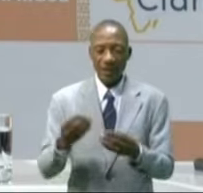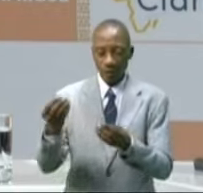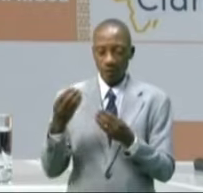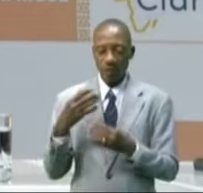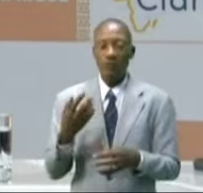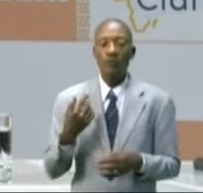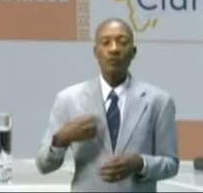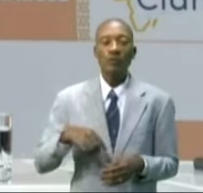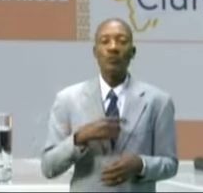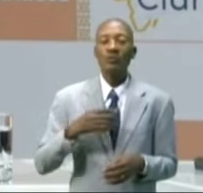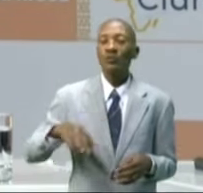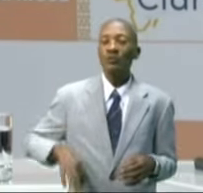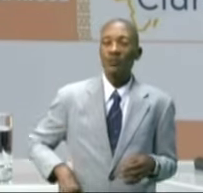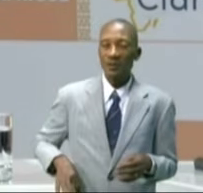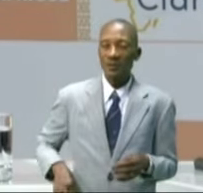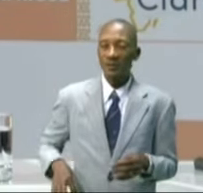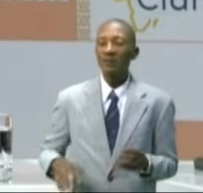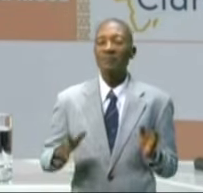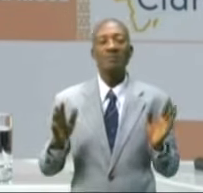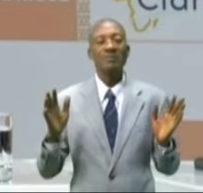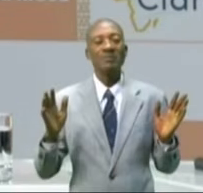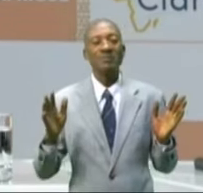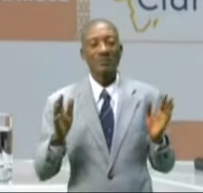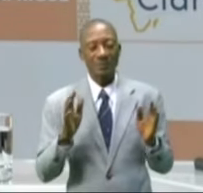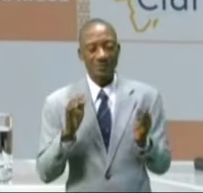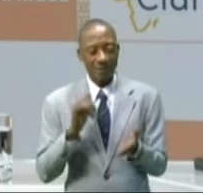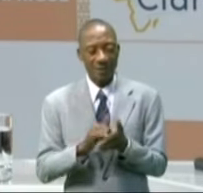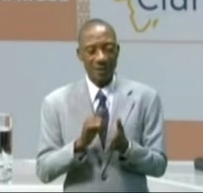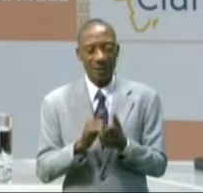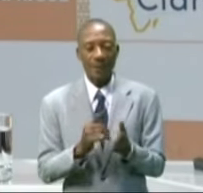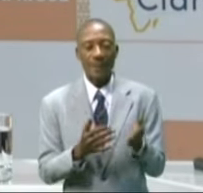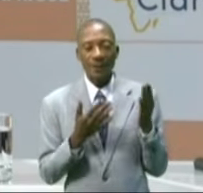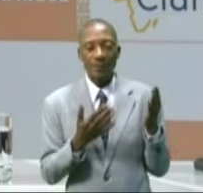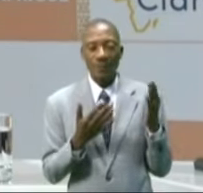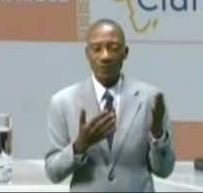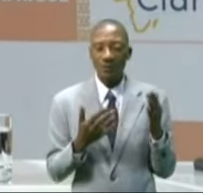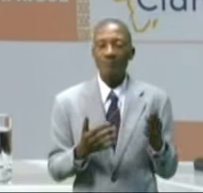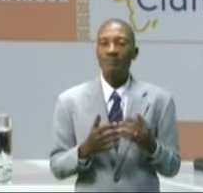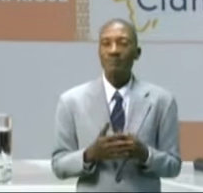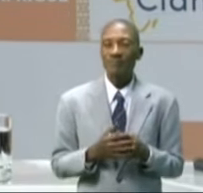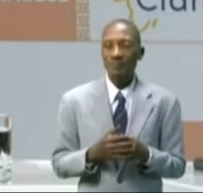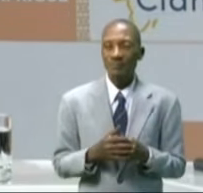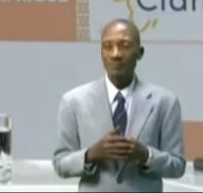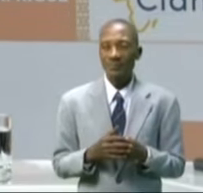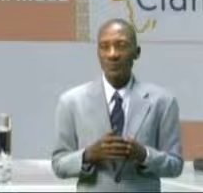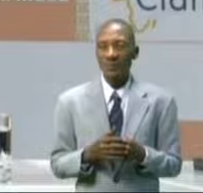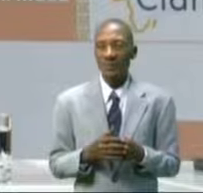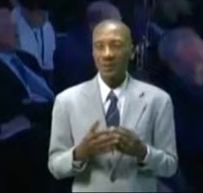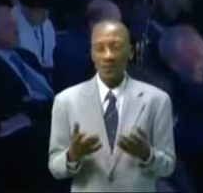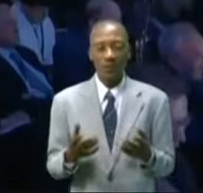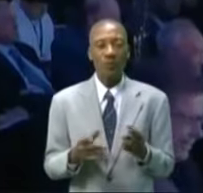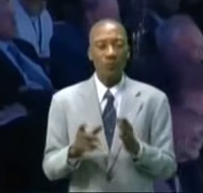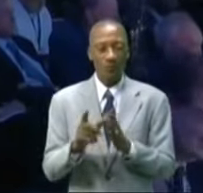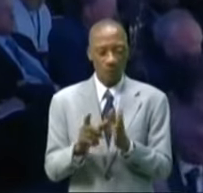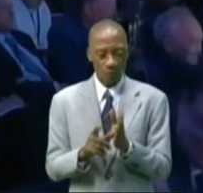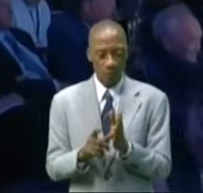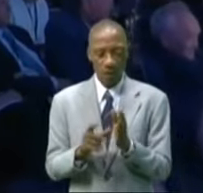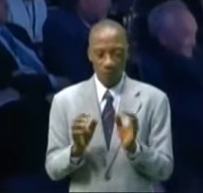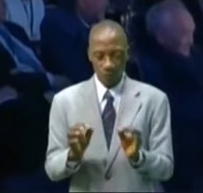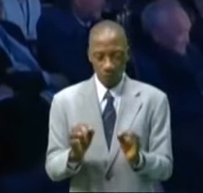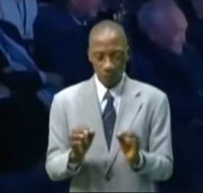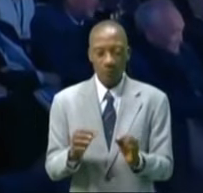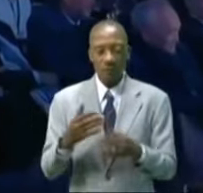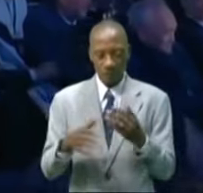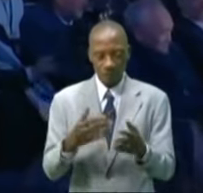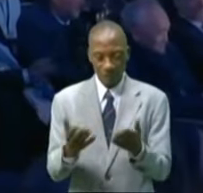redistribués auprès et au sein de la population locale. Et il y tient, il veut que ça soit ça. Et la loi a été mise en place dans ce secteur-là, et